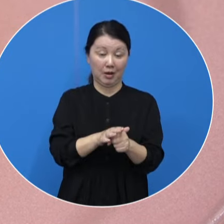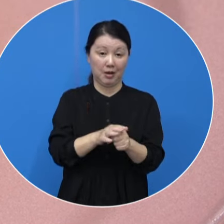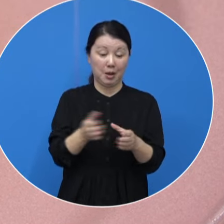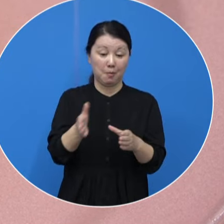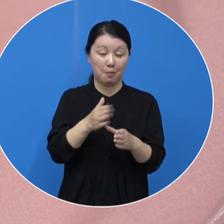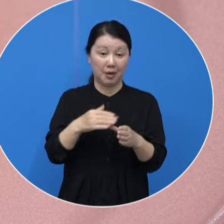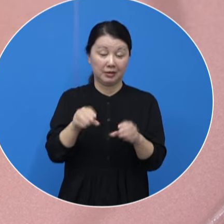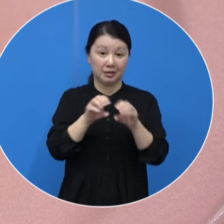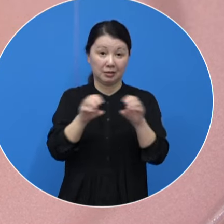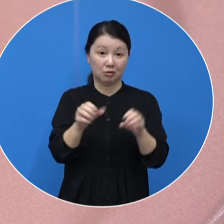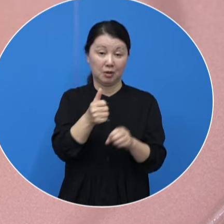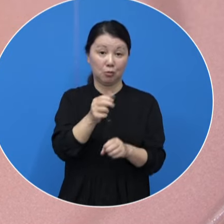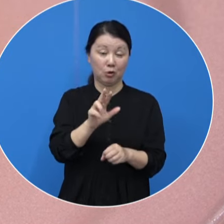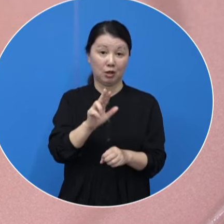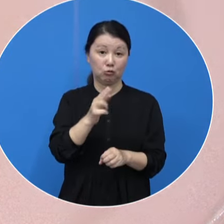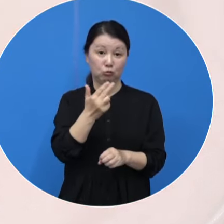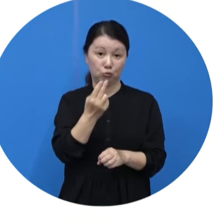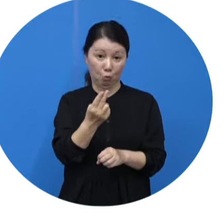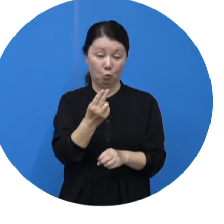抹茶さつまいもタルトに、